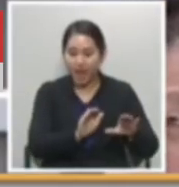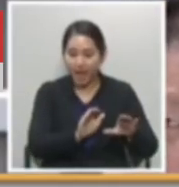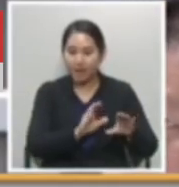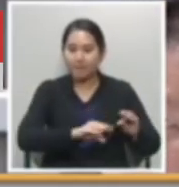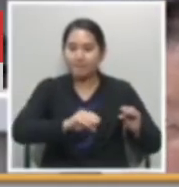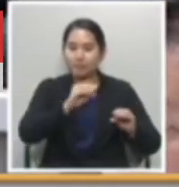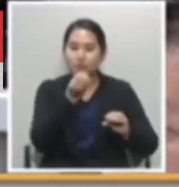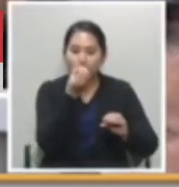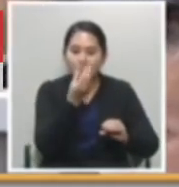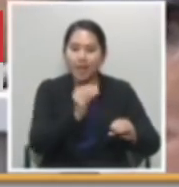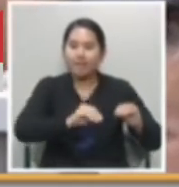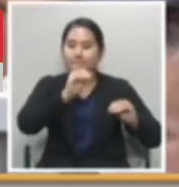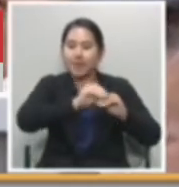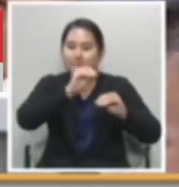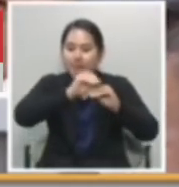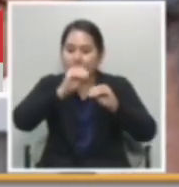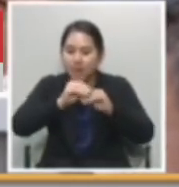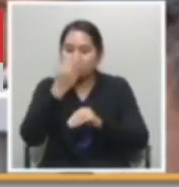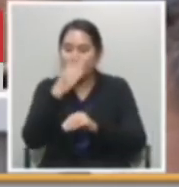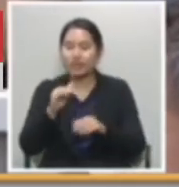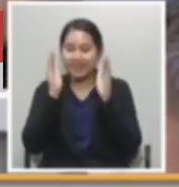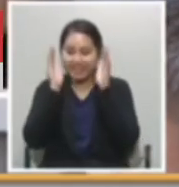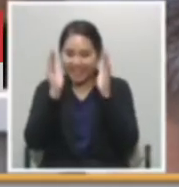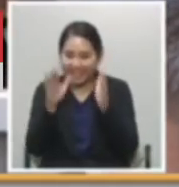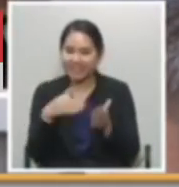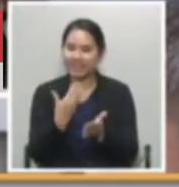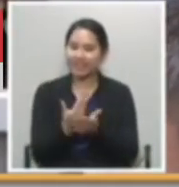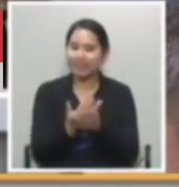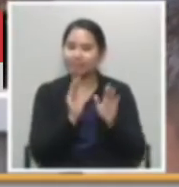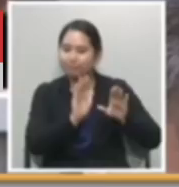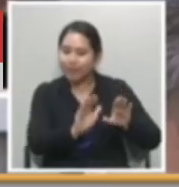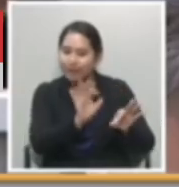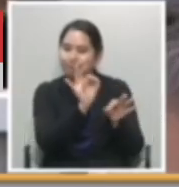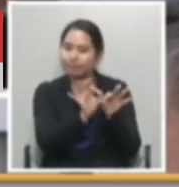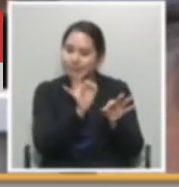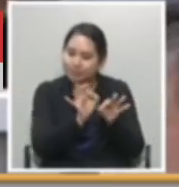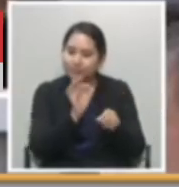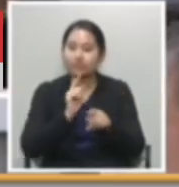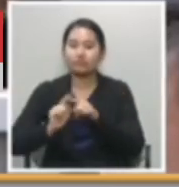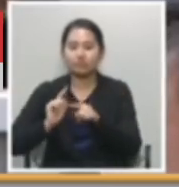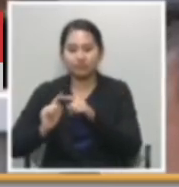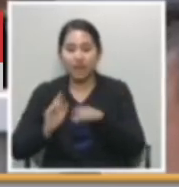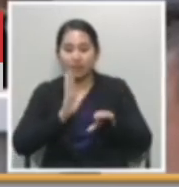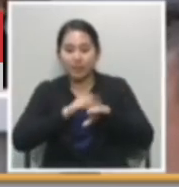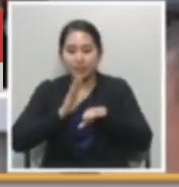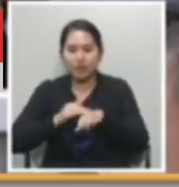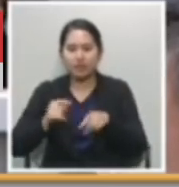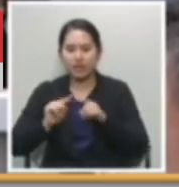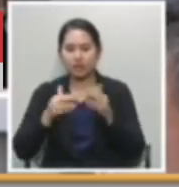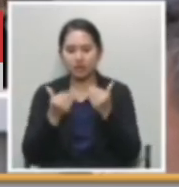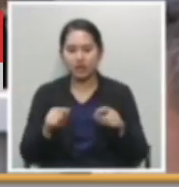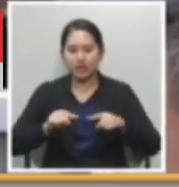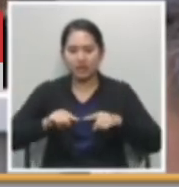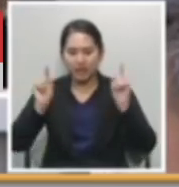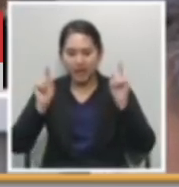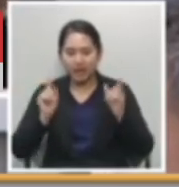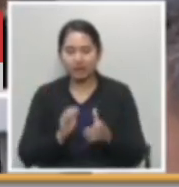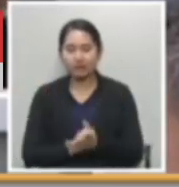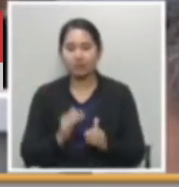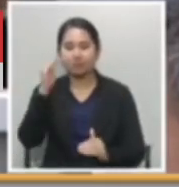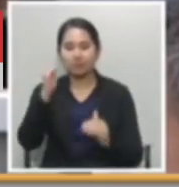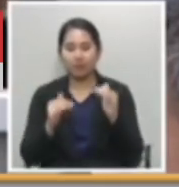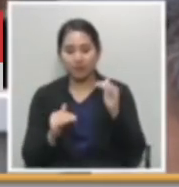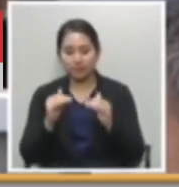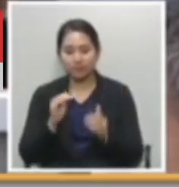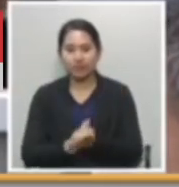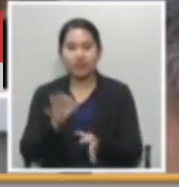ให้คนมีความตั้งใจและการจูงใจให้เขาไปออมเงินฝากเงินวันนี้แก๊ปมันห่างมากแล้วก็ปิดกั้นระบบธนาคาร